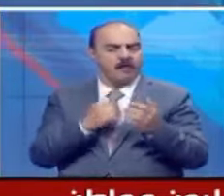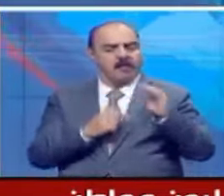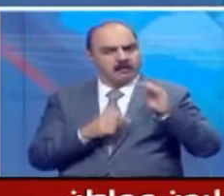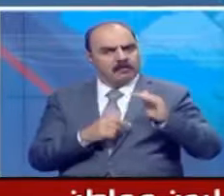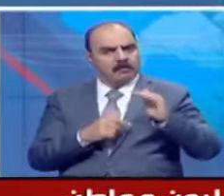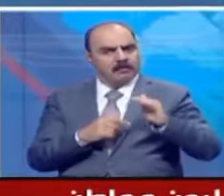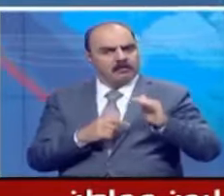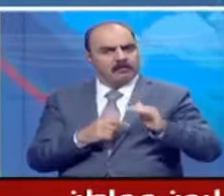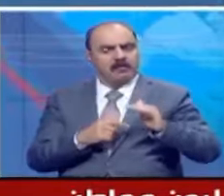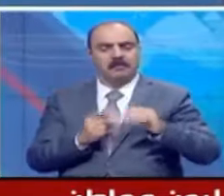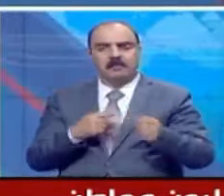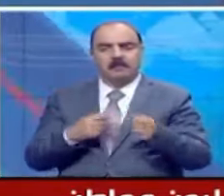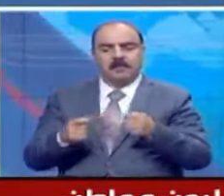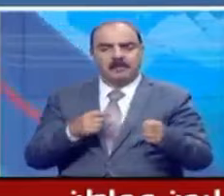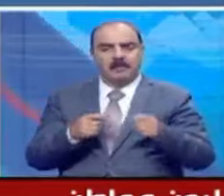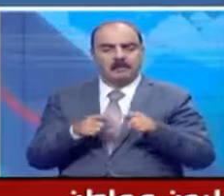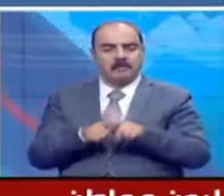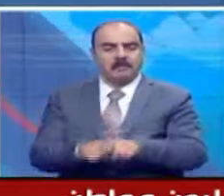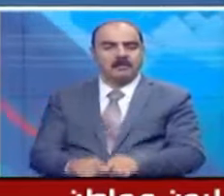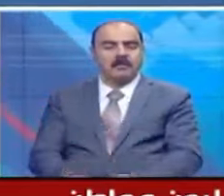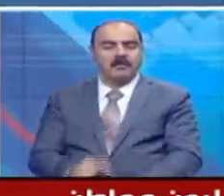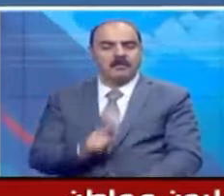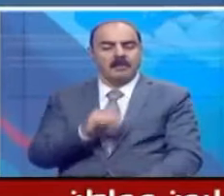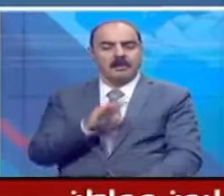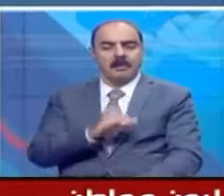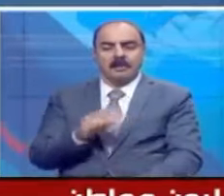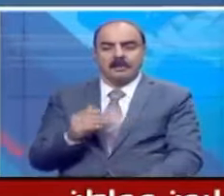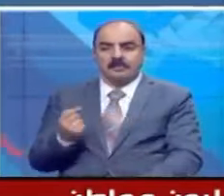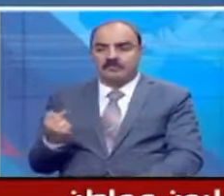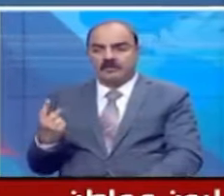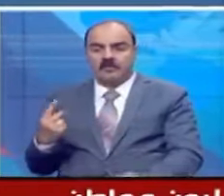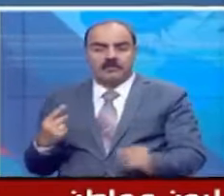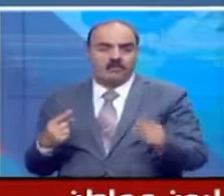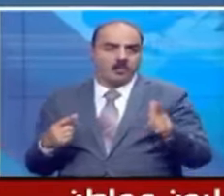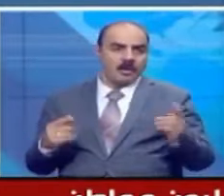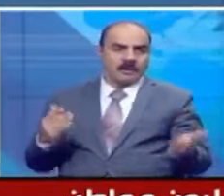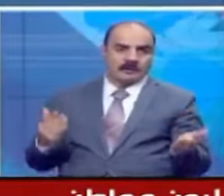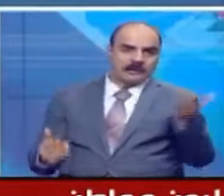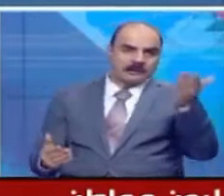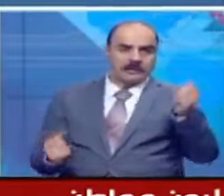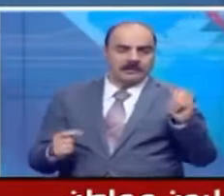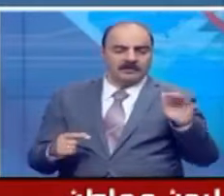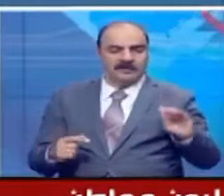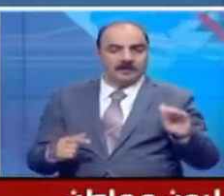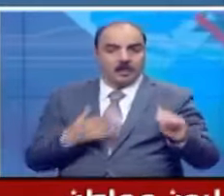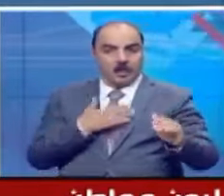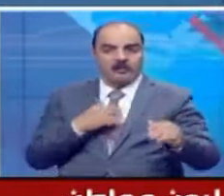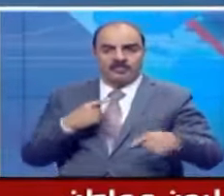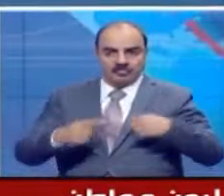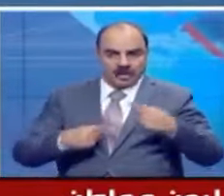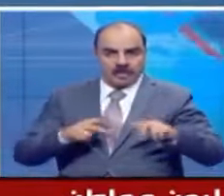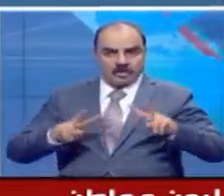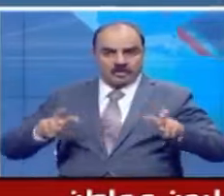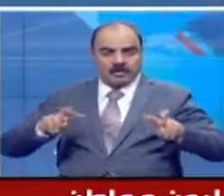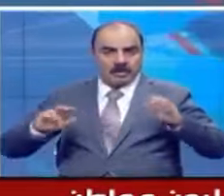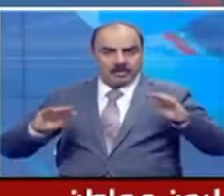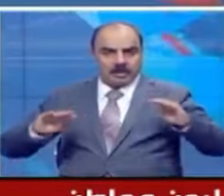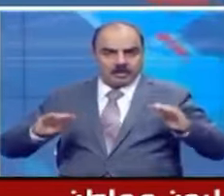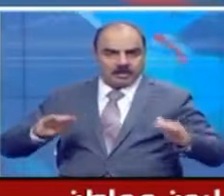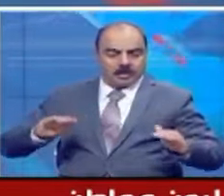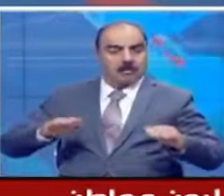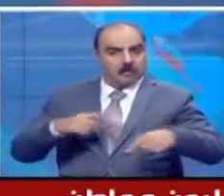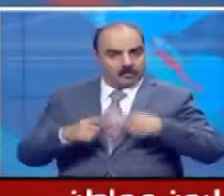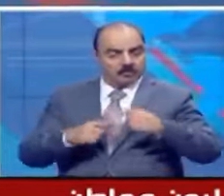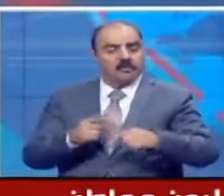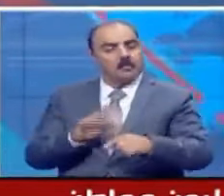وانخفض بالفعل في السوق الموازي سعر الدولار مقابل الجنيه. هل ستسير الدولة والحكومة في هذا الأمر ومزيد